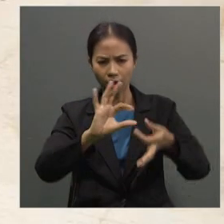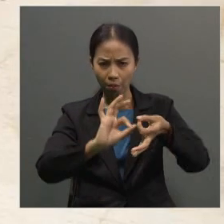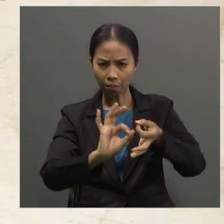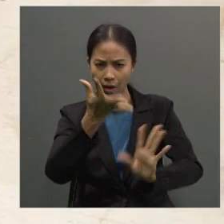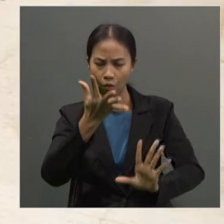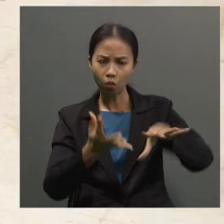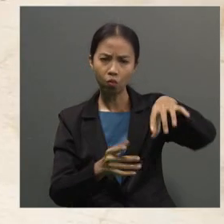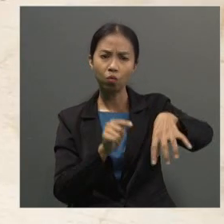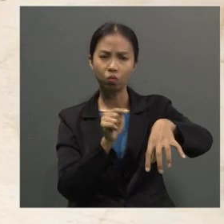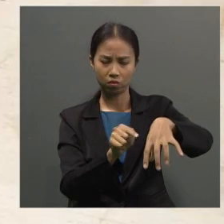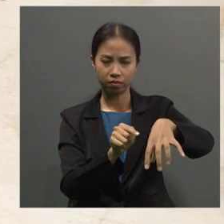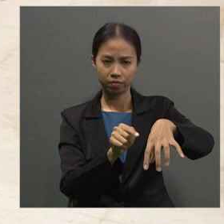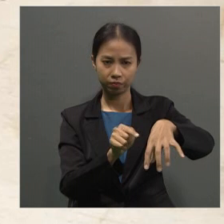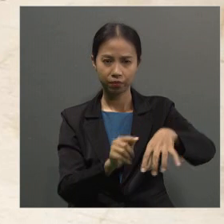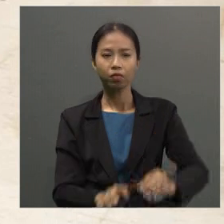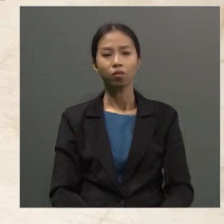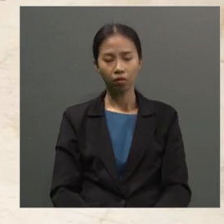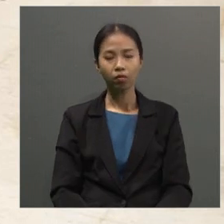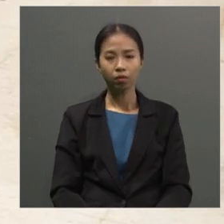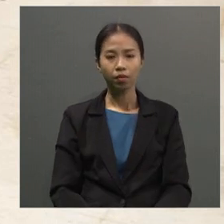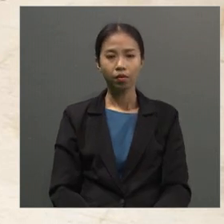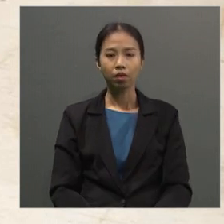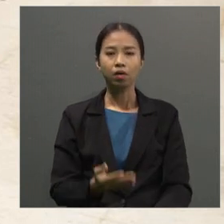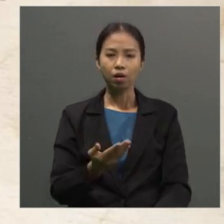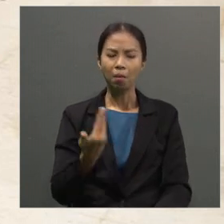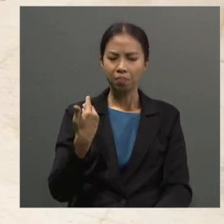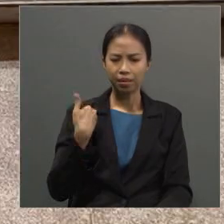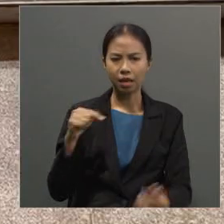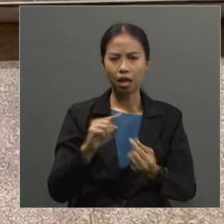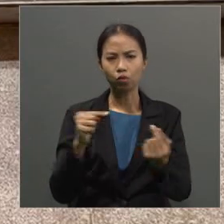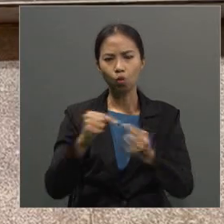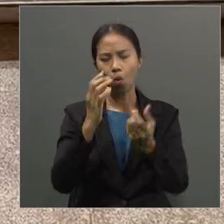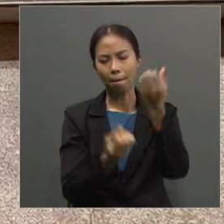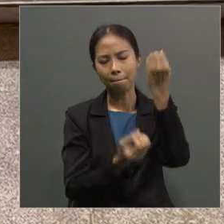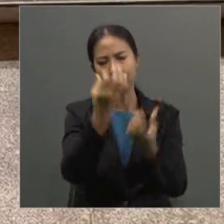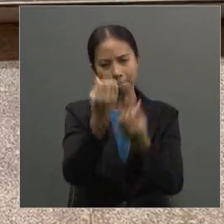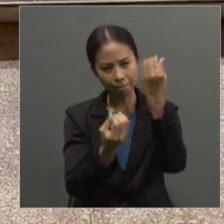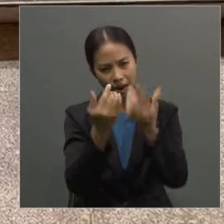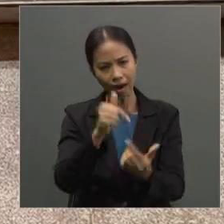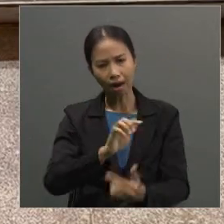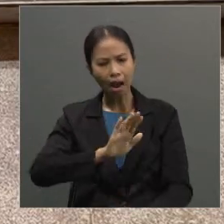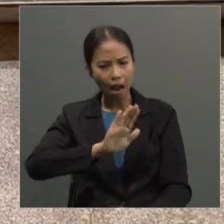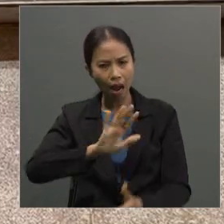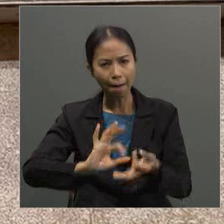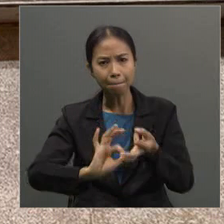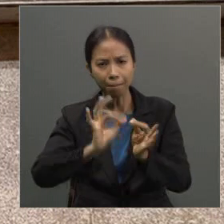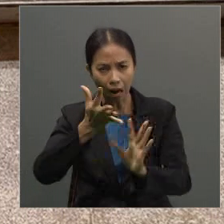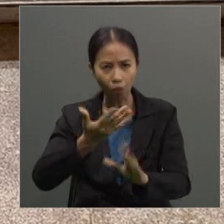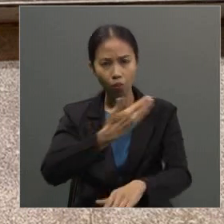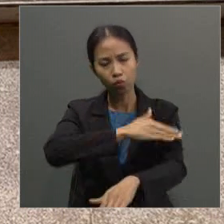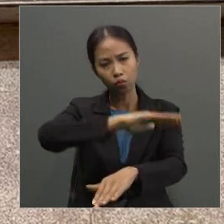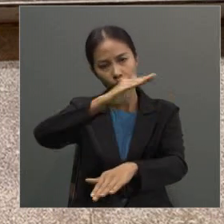เขตพื้นที่อุทยานแห่งชาติเขตรักษาพันธุ์สัตว์ป่าเขตห้ามล่าสัตว์ป่าวนอุทยานสวนพฤกษศาสตร์สวน